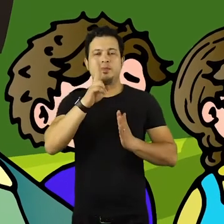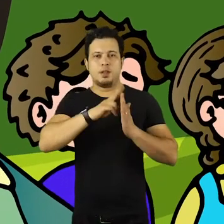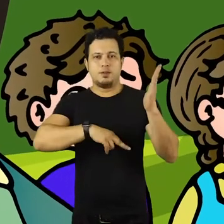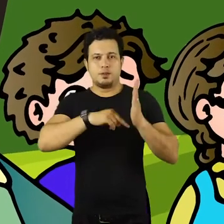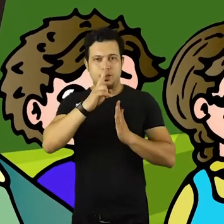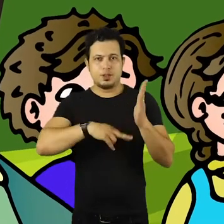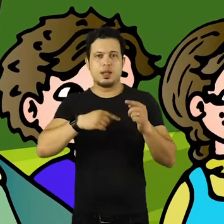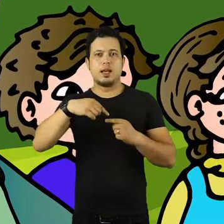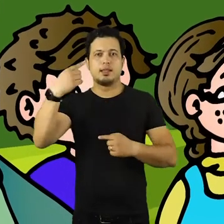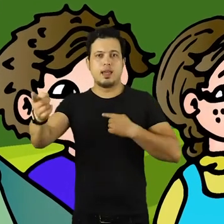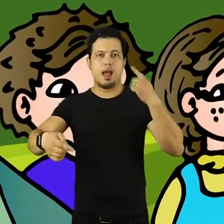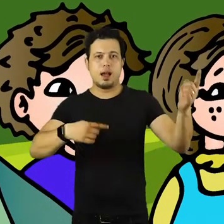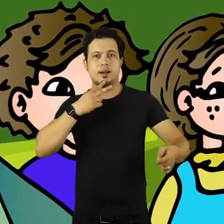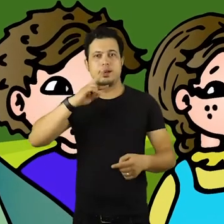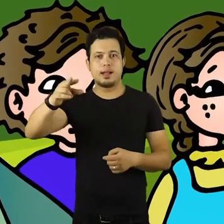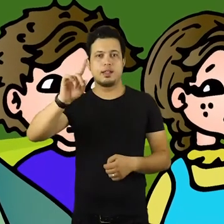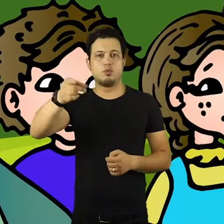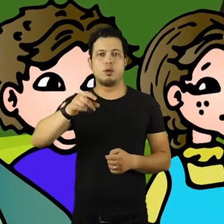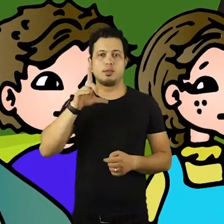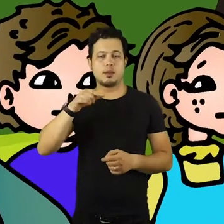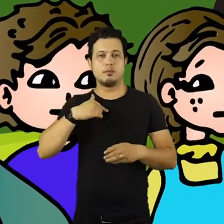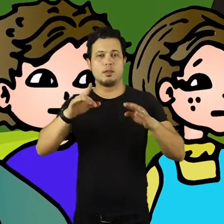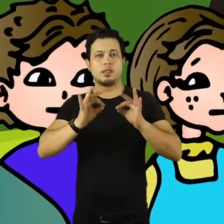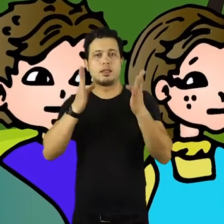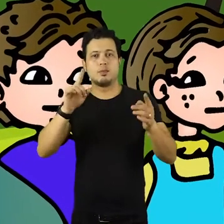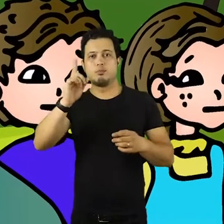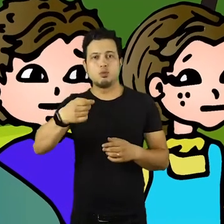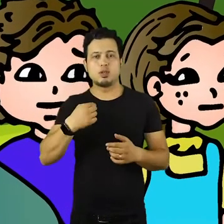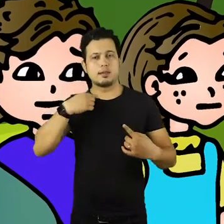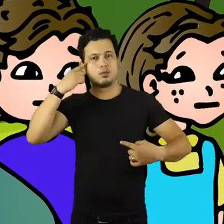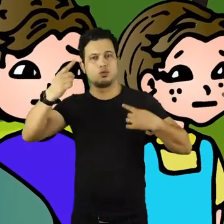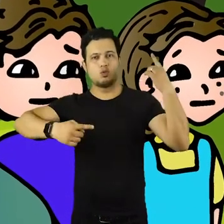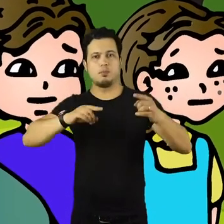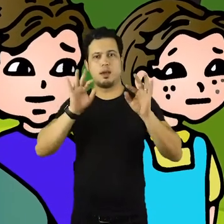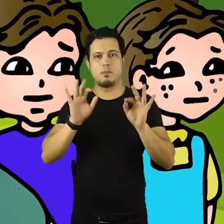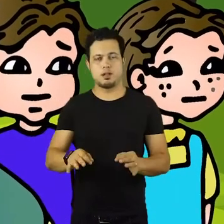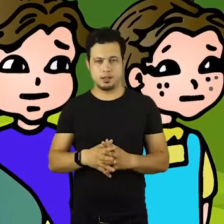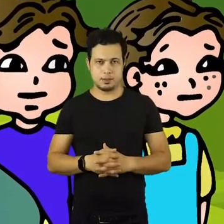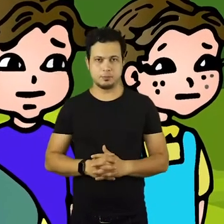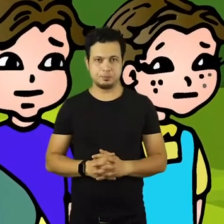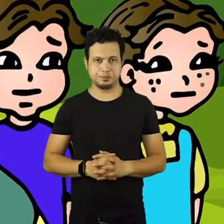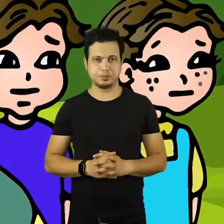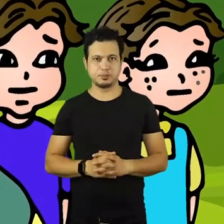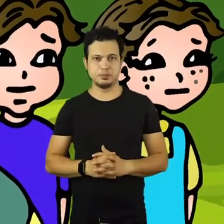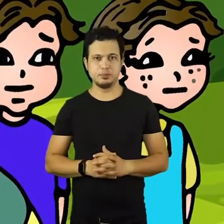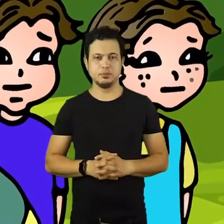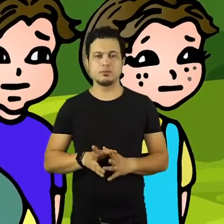Anlaşılan fırça diğer renkleri bulmamızı istiyor. Ama nasıl bulacağız? Diyerek düşünmeye başladı.